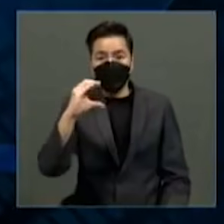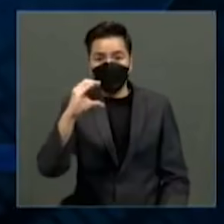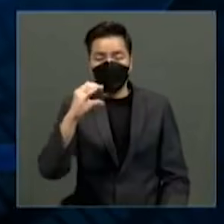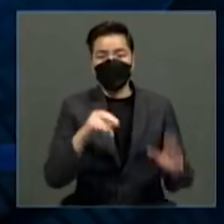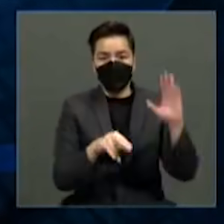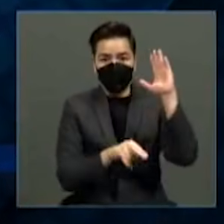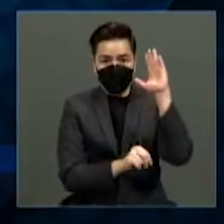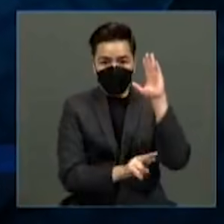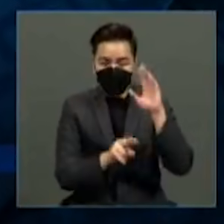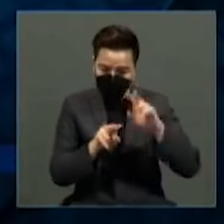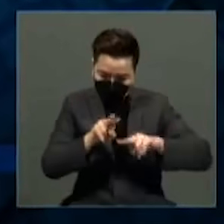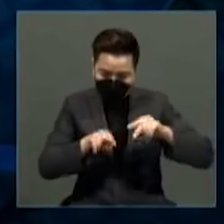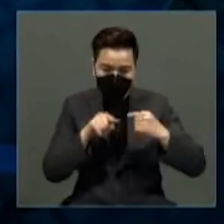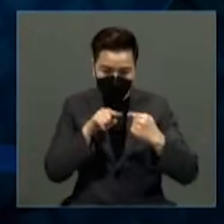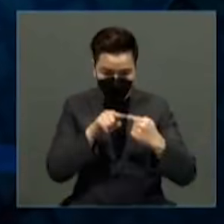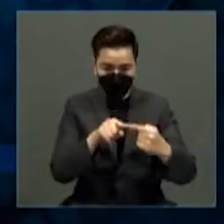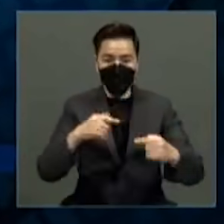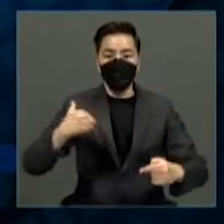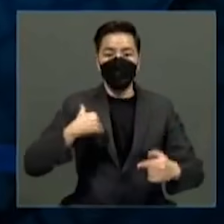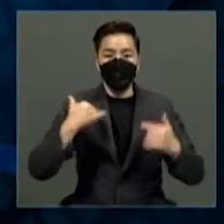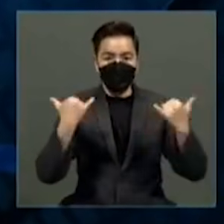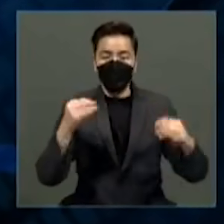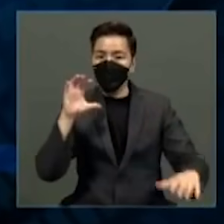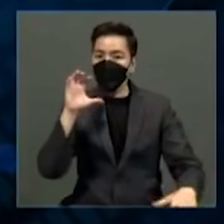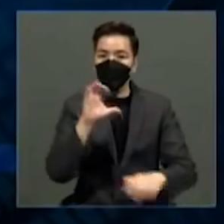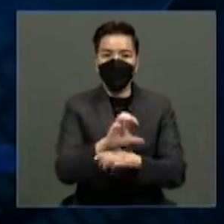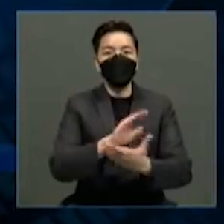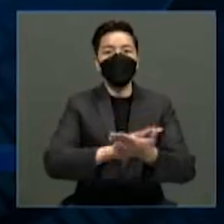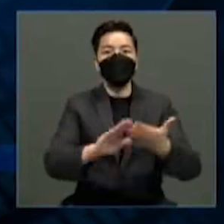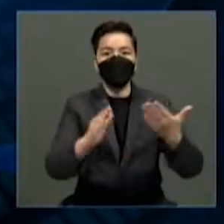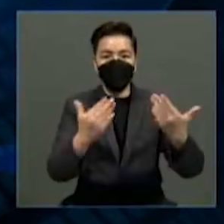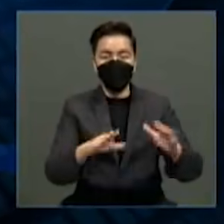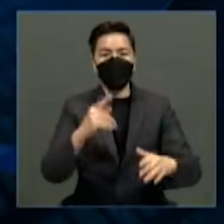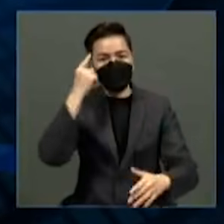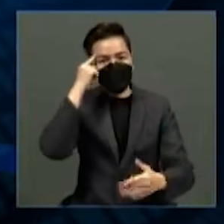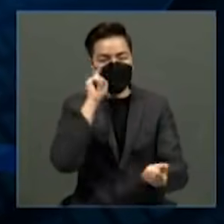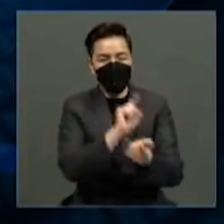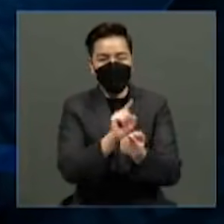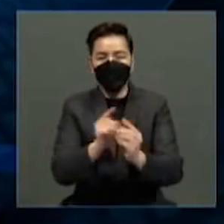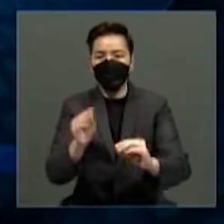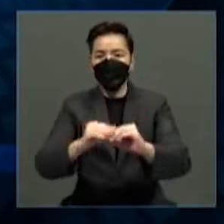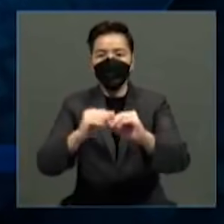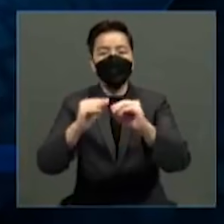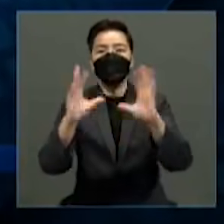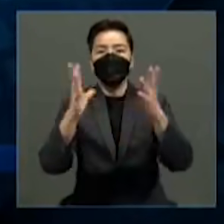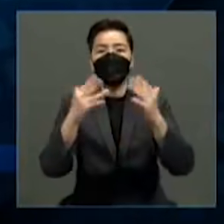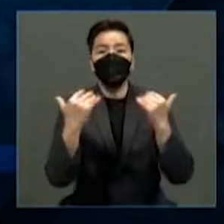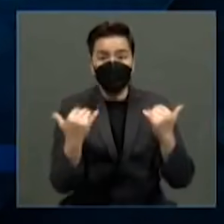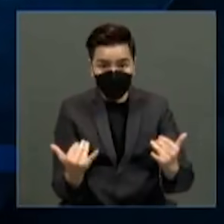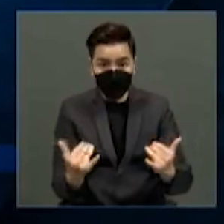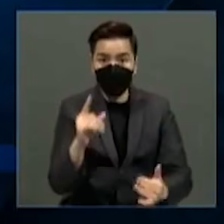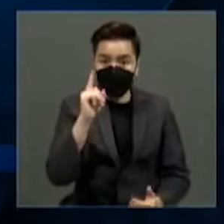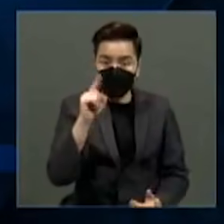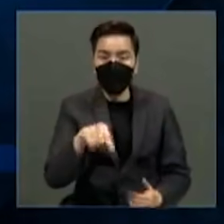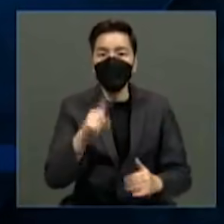าสมีการติดตามสถานการณ์อย่างใกล้ชิดขณะนี้สามารถควบคุมสถานการณ์ได้นะครับแนวโน้มไม่พบผู้ป่วยเพิ่มเติมจากนี้ยังไงก็ตามครับก